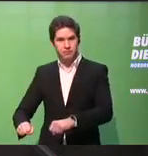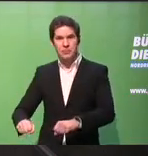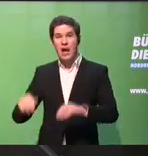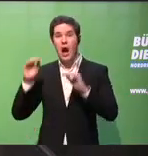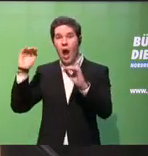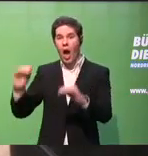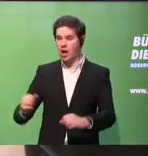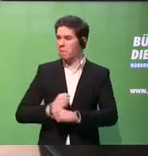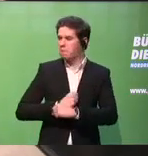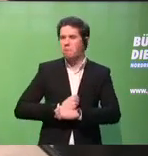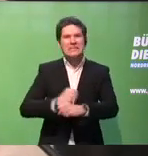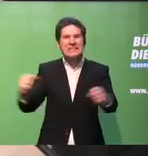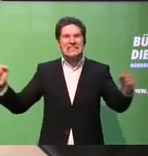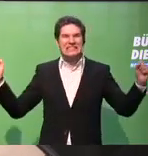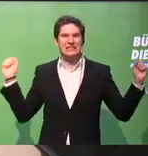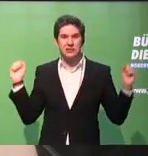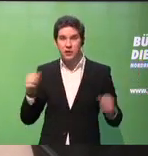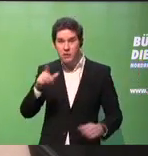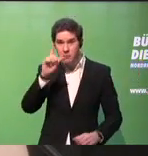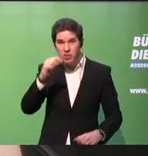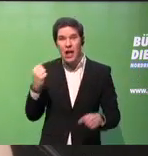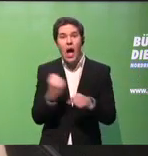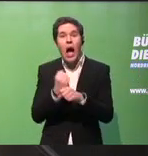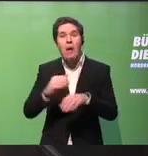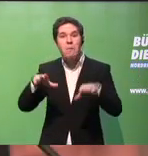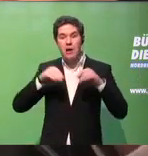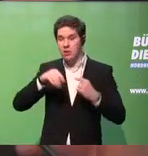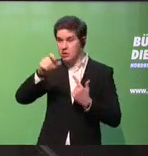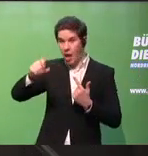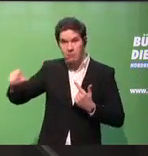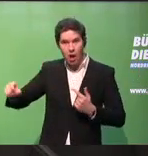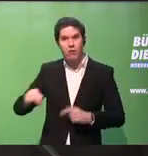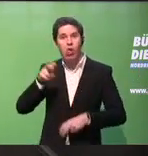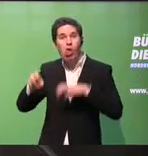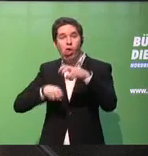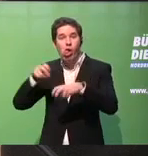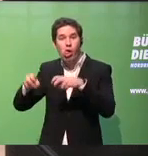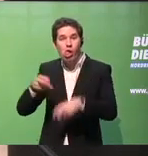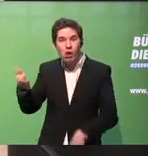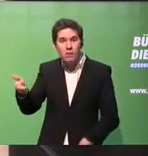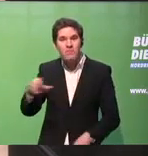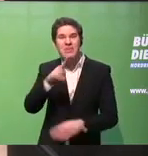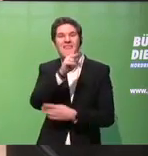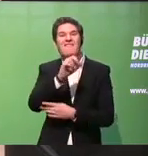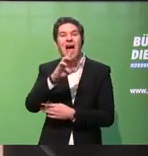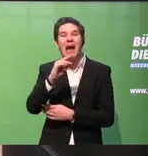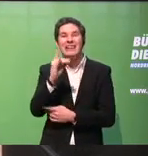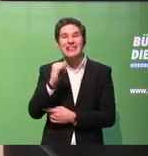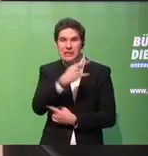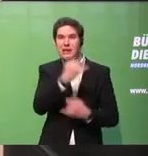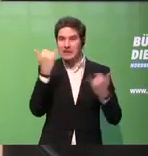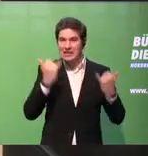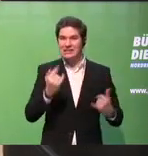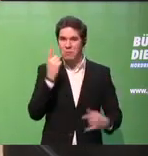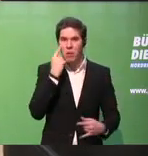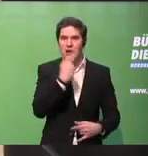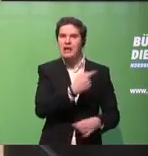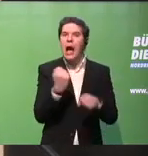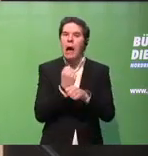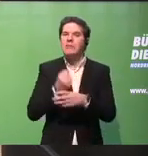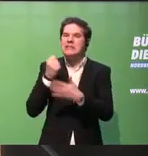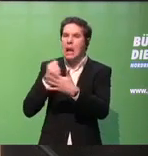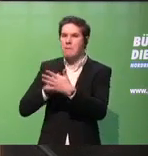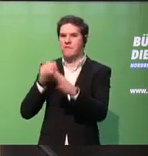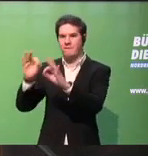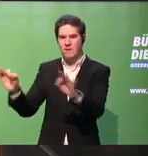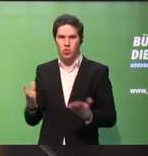nicht nur die Arbeitnehmerinnen und Arbeitnehmer ausgebeutet. Und Verdi führt da derzeit einen sehr gerechten Arbeitskampf,